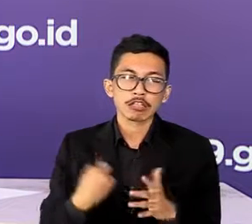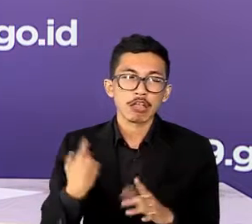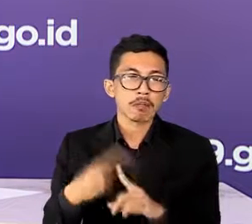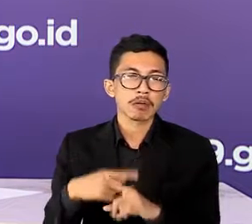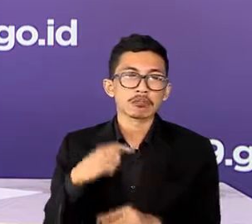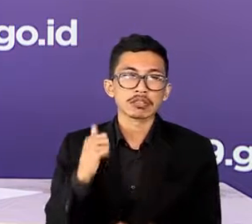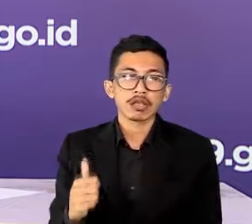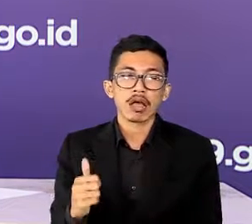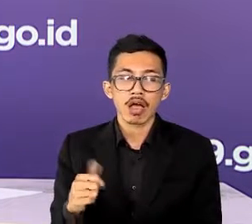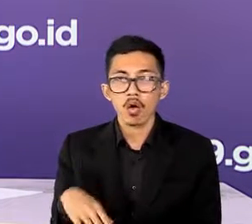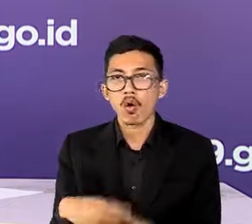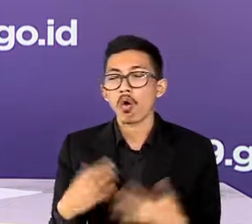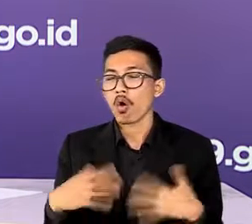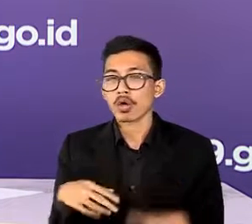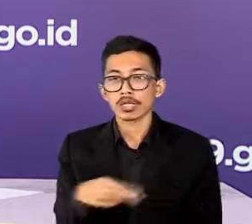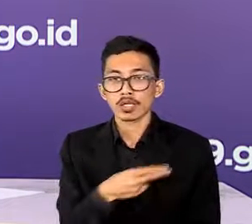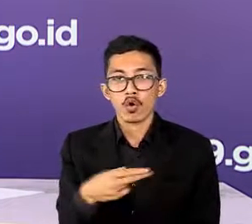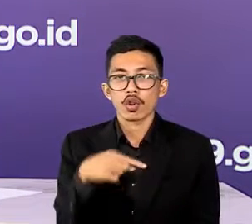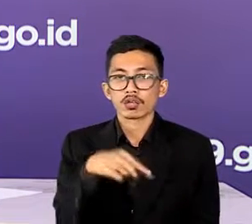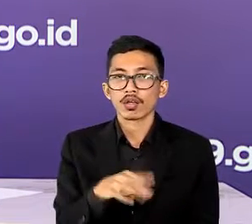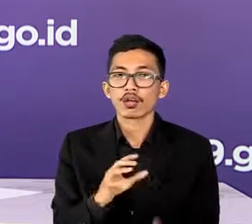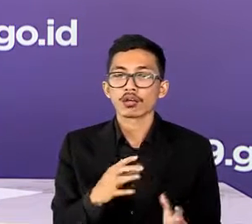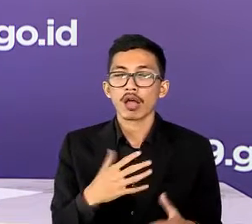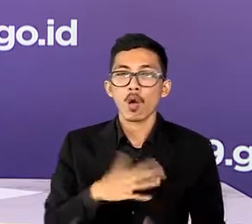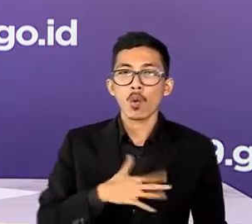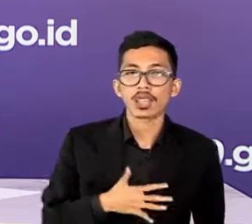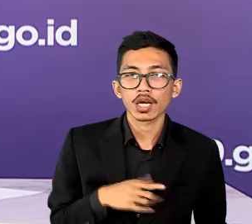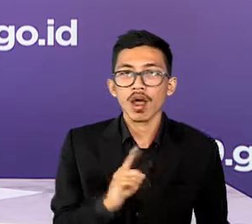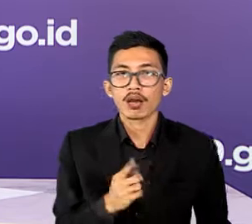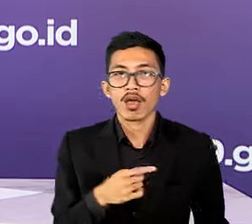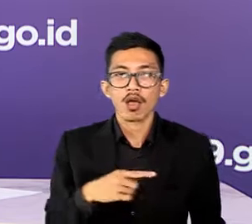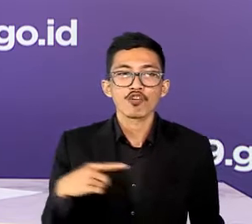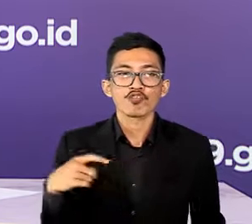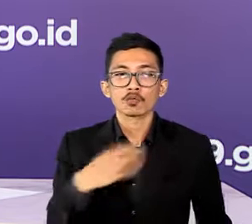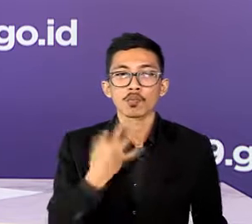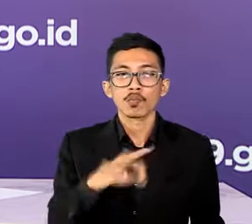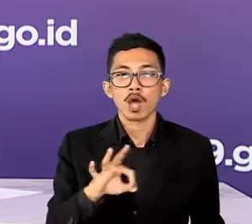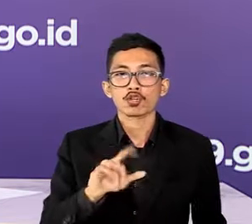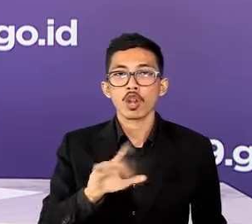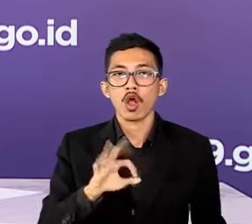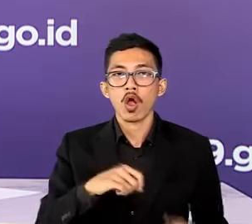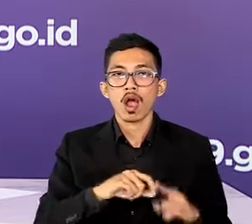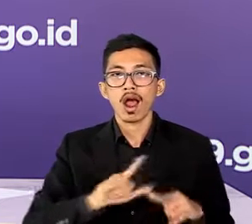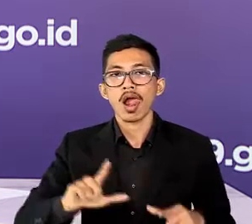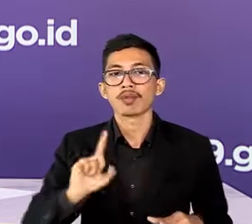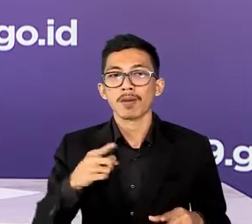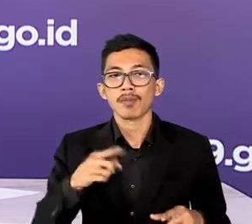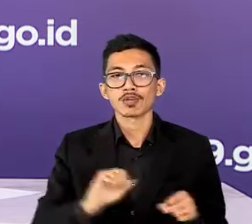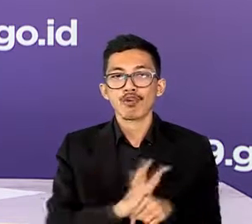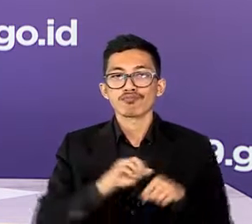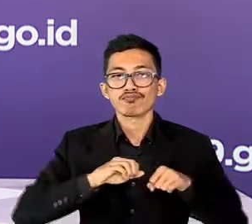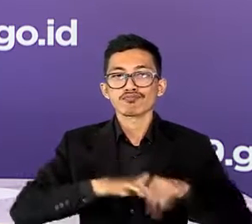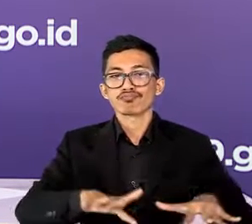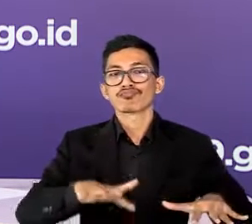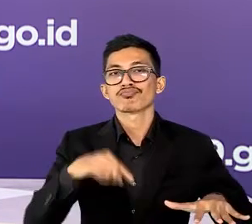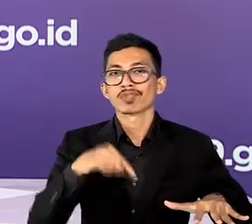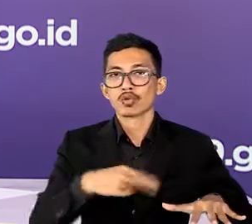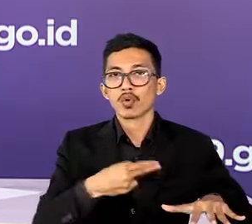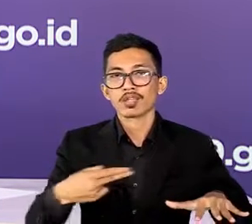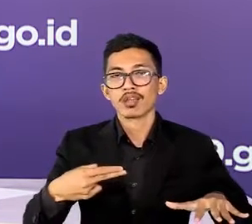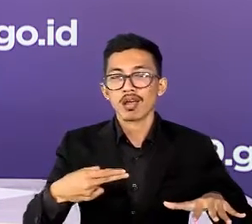Indonesia sejumlah pihak juga mengkhawatirkan kemunculan varian baru lokal akibat kondisi penyebaran kasus saat ini terlebih